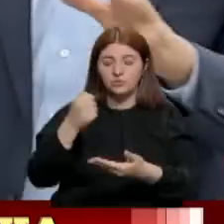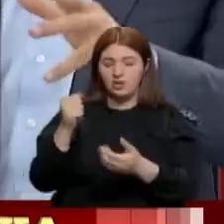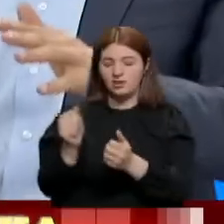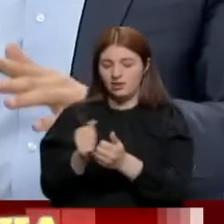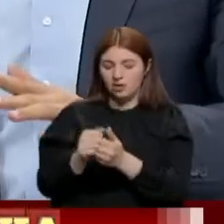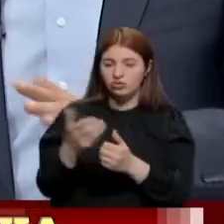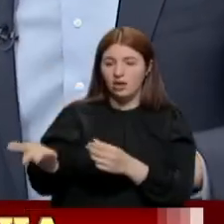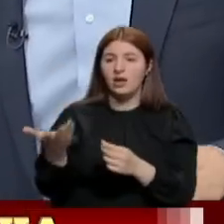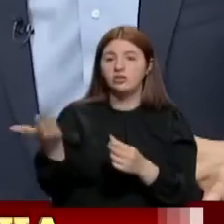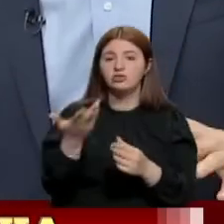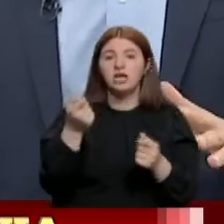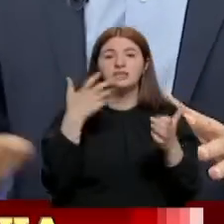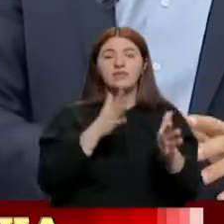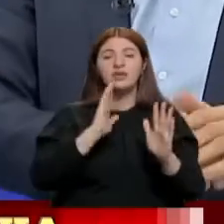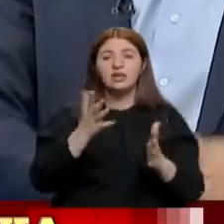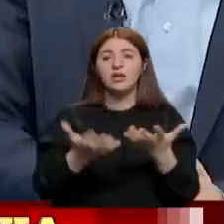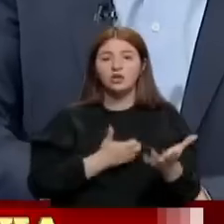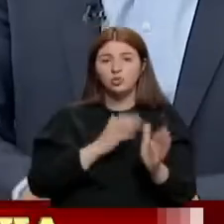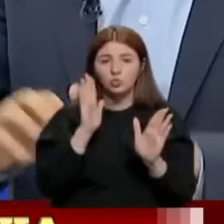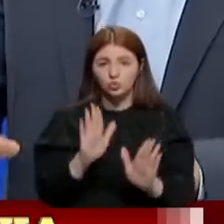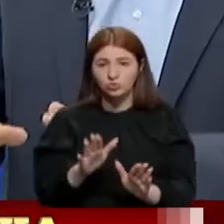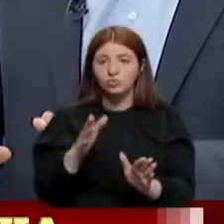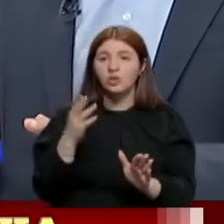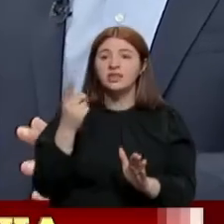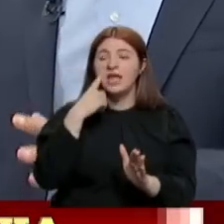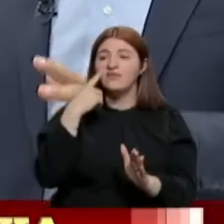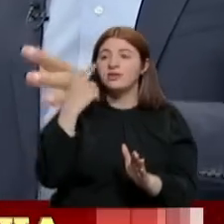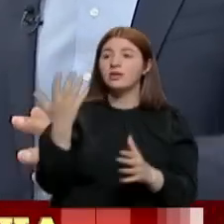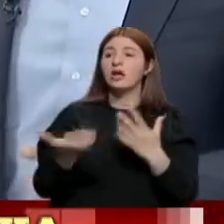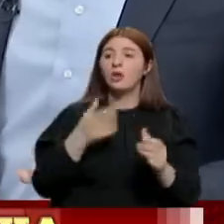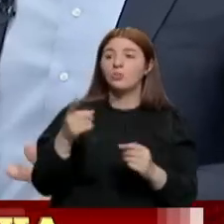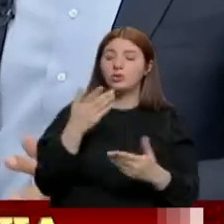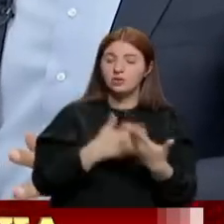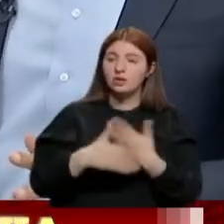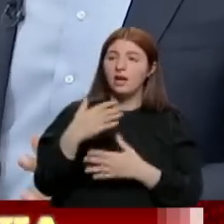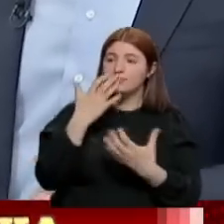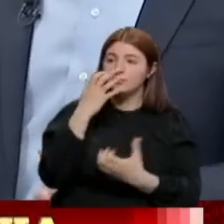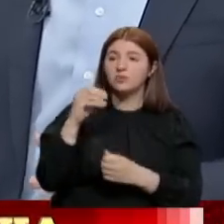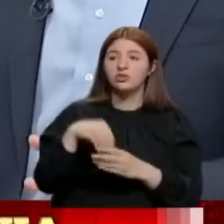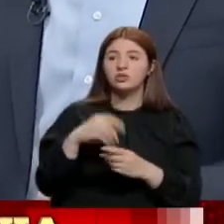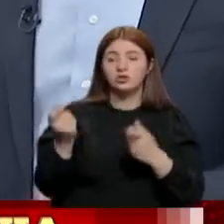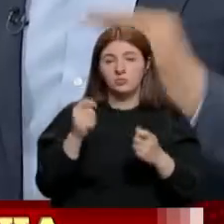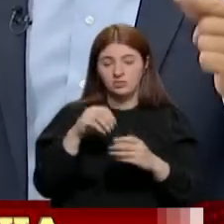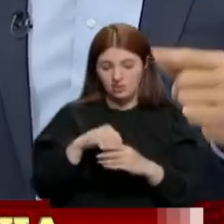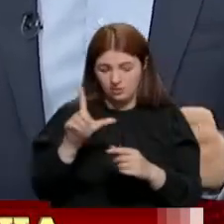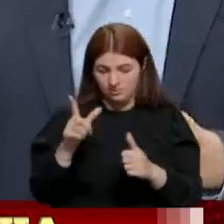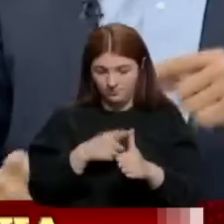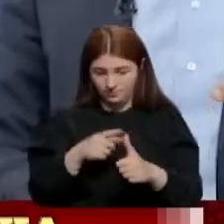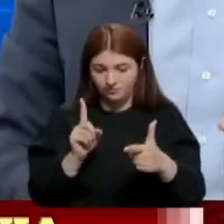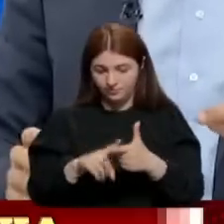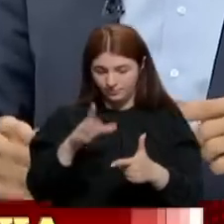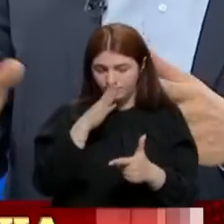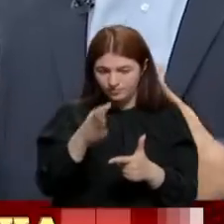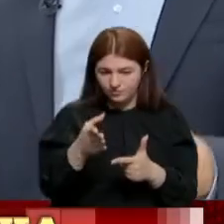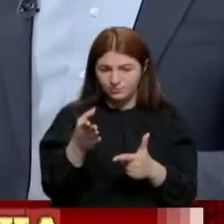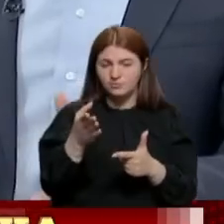yandaşlara, israfa giden kaynakları durdurup kamu kaynaklarını bu yarayı sarmak için seferber etmemiz gerekiyor. Bu bir. İkincisi